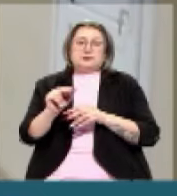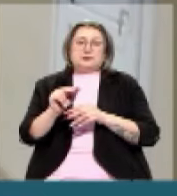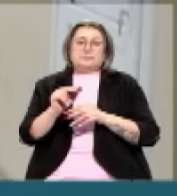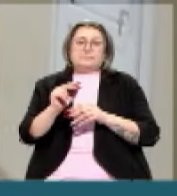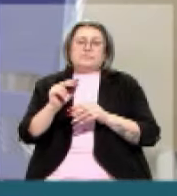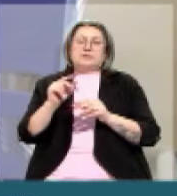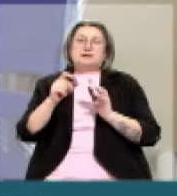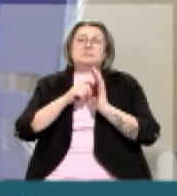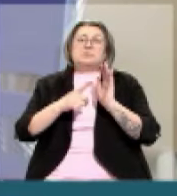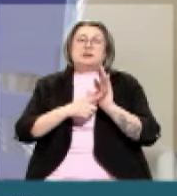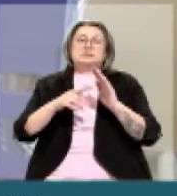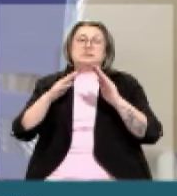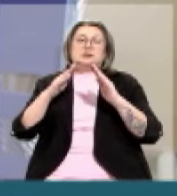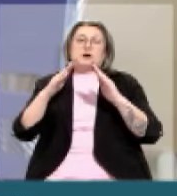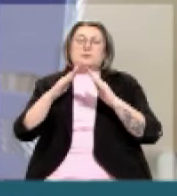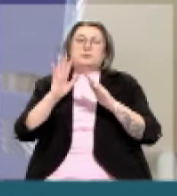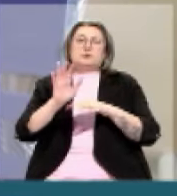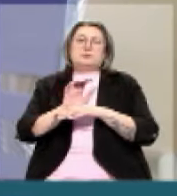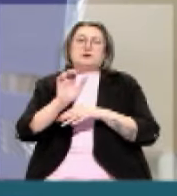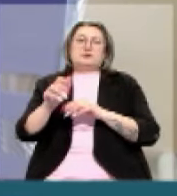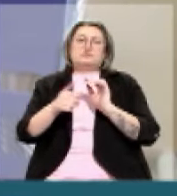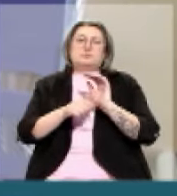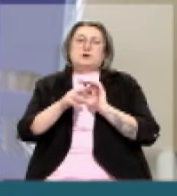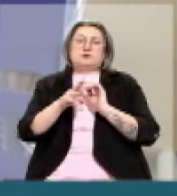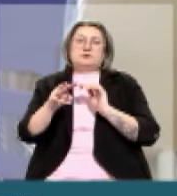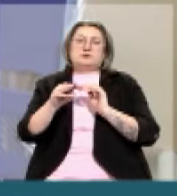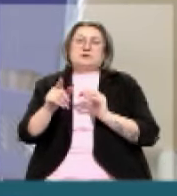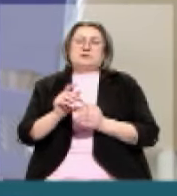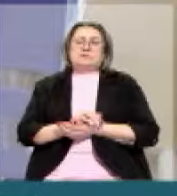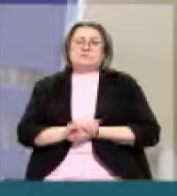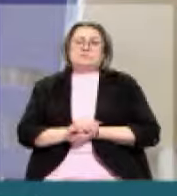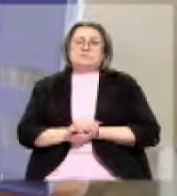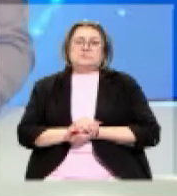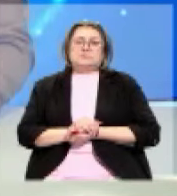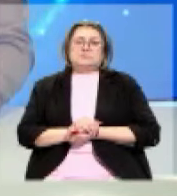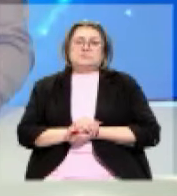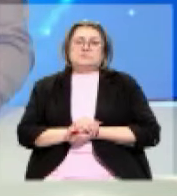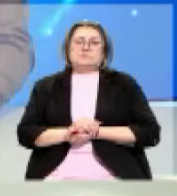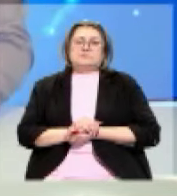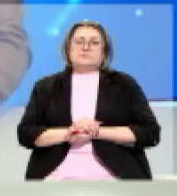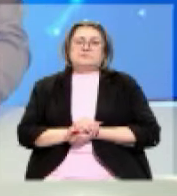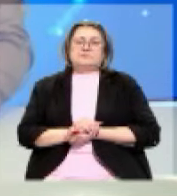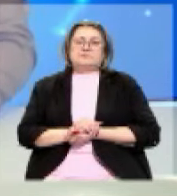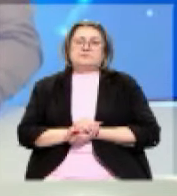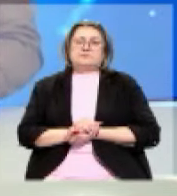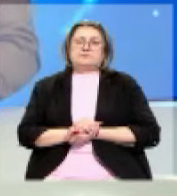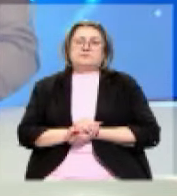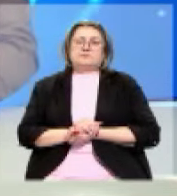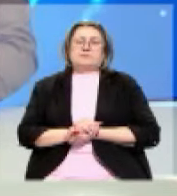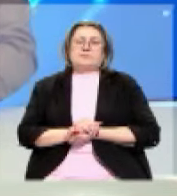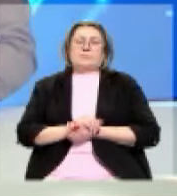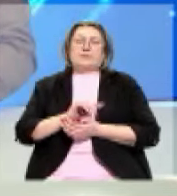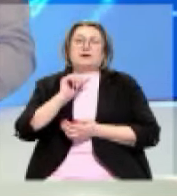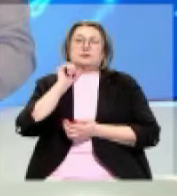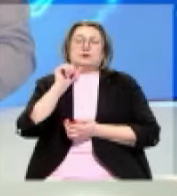жаңғыртуға 600 миллион теңге жұмсалмақ. Айдын Шайгенов, Алексей Руденко, Қостанай телеарнасы. Қостанайда шала туған